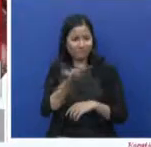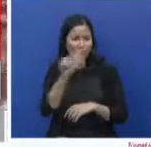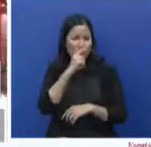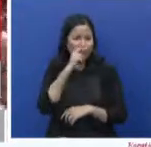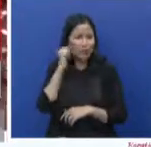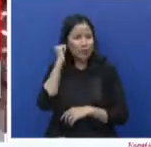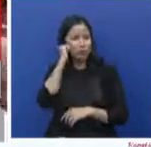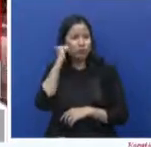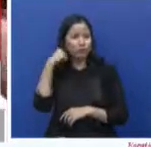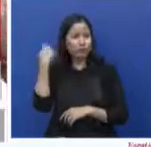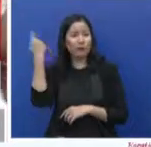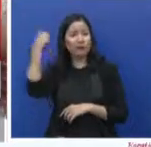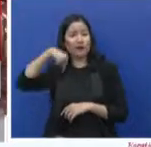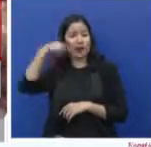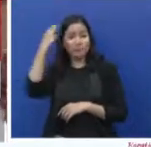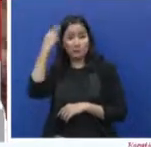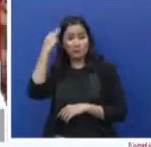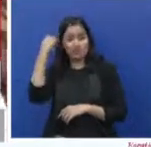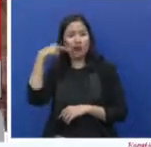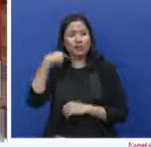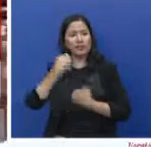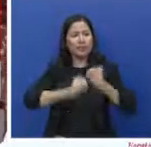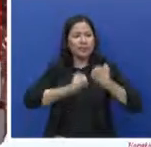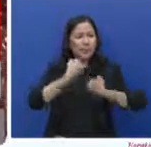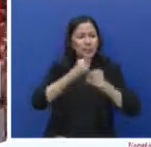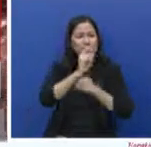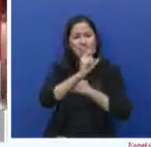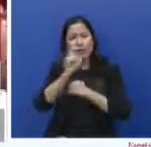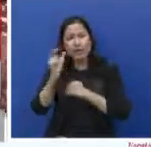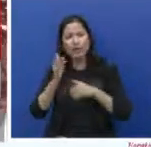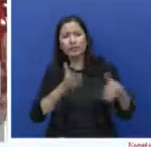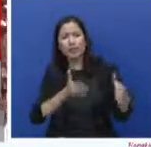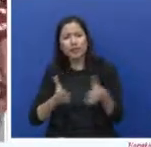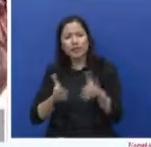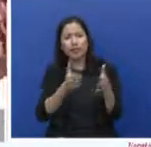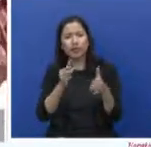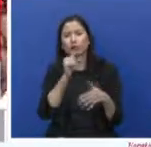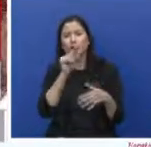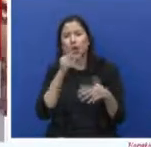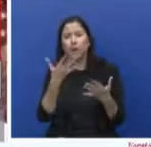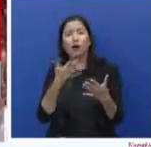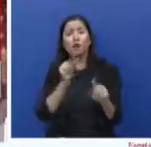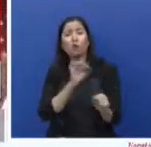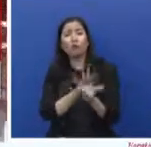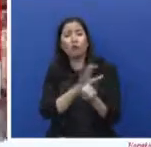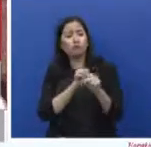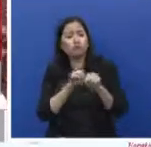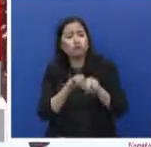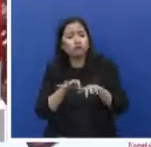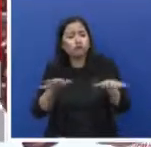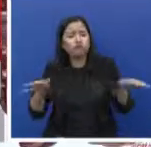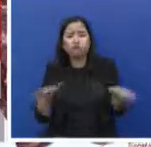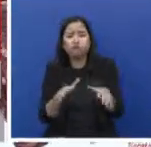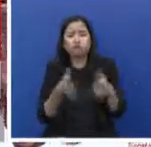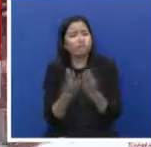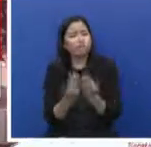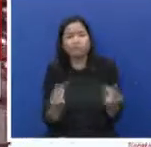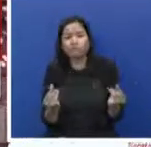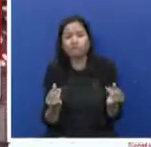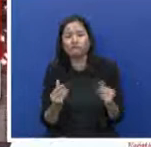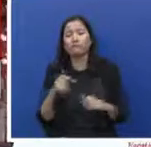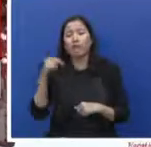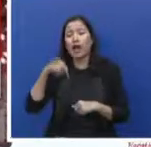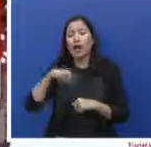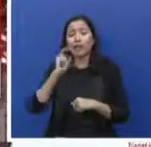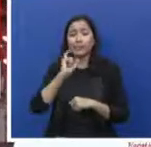saat ini pemerintah terus mengupayakan berbagai macam cara dan juga strategi untuk menanggulangi penyebaran COVID-19 yang ada di Indonesia. Nah,